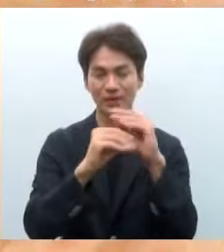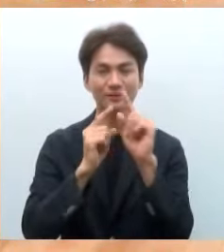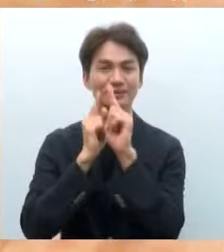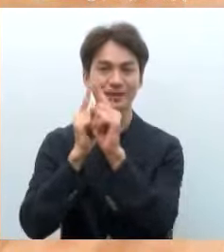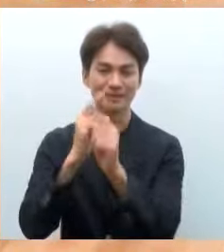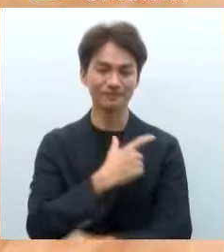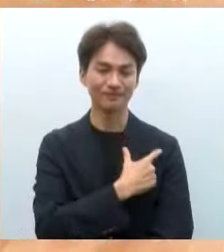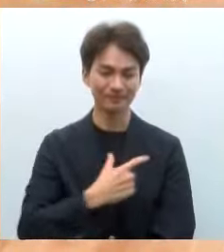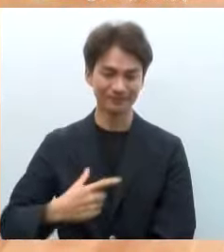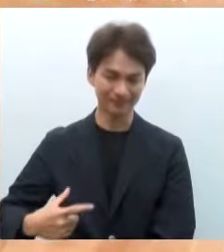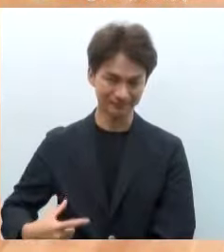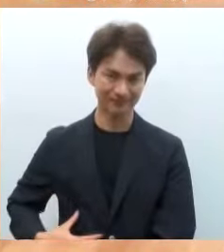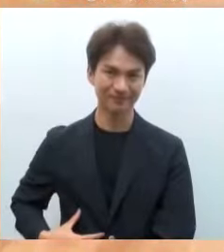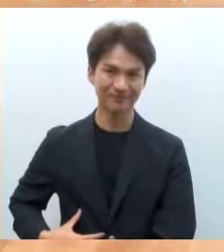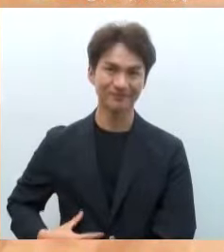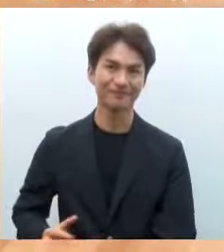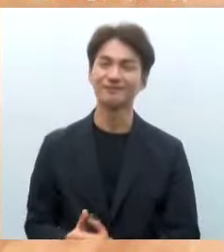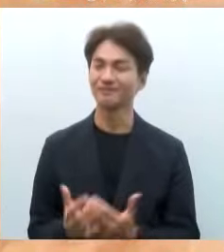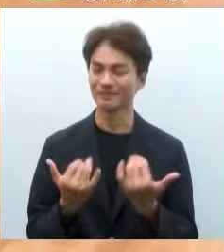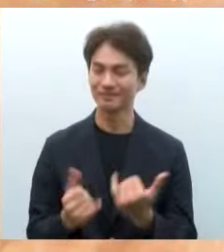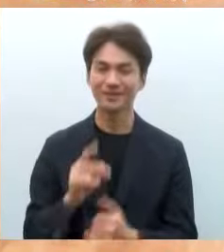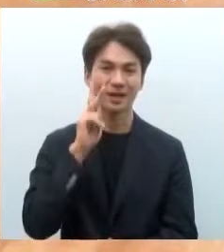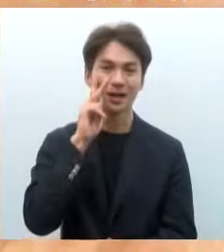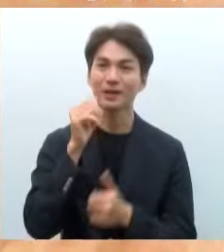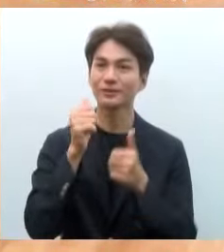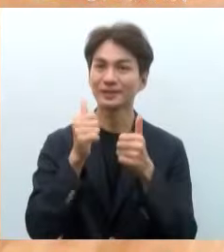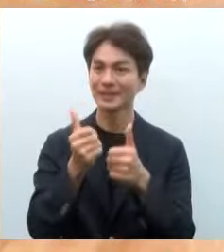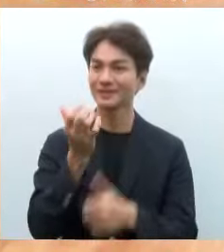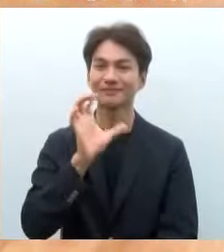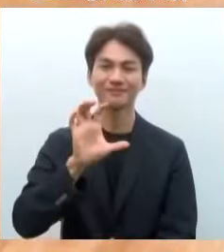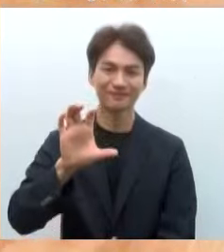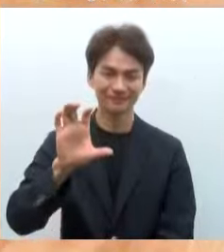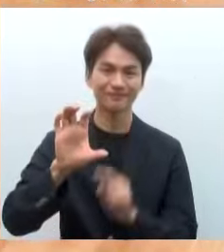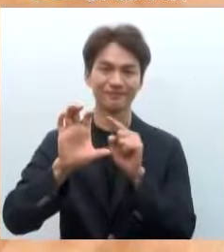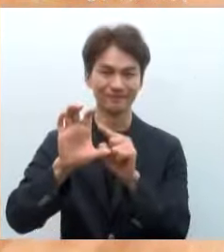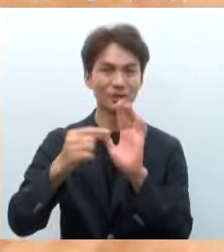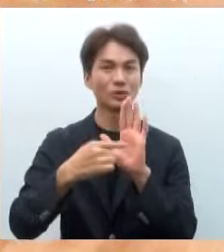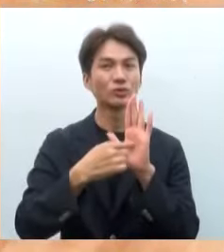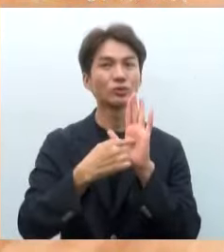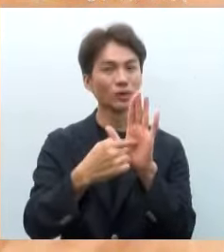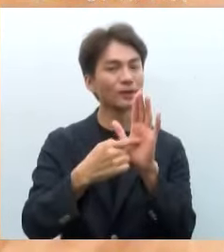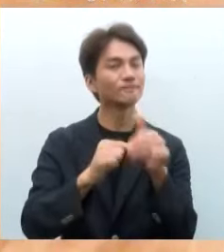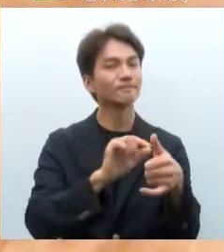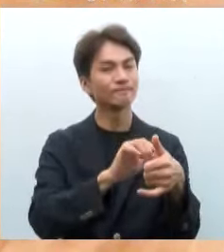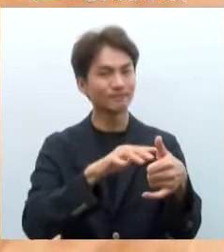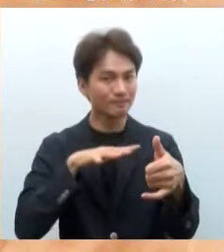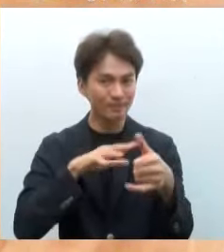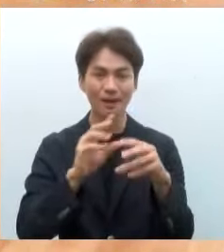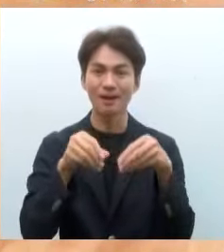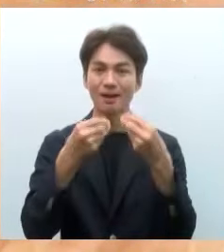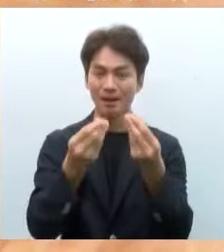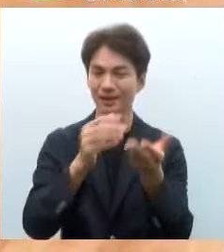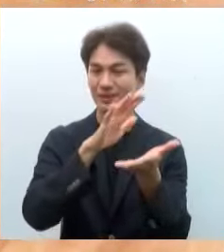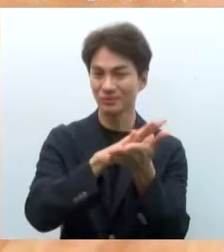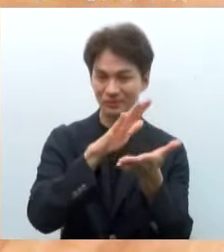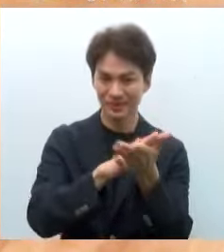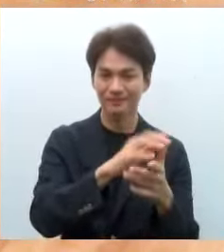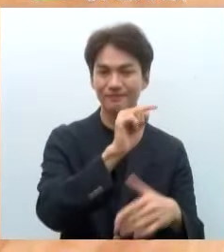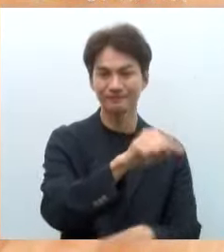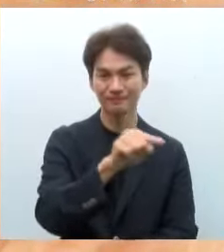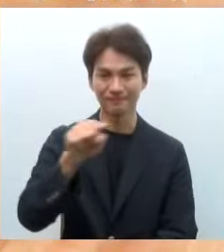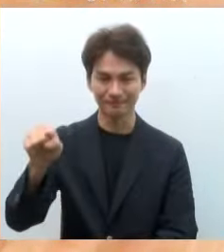ในวันนี้นะคะก็ถือได้ว่าเป็นหนึ่งเรื่องราวดีๆที่มานำเสนอกันนะคะเพื่อเป็นต้นแบบแล้วก็แบกอย่างให้กับสถานศึกษารวมไปถึงสำนัก